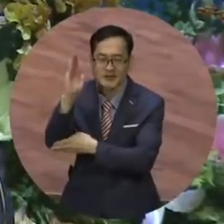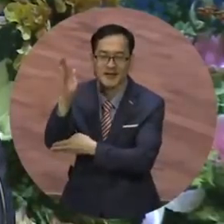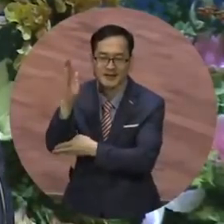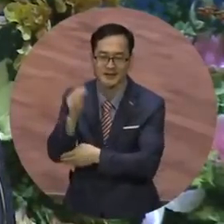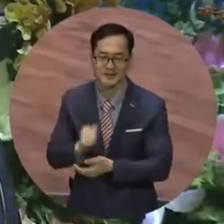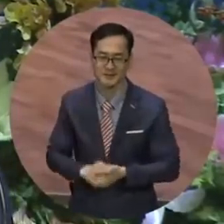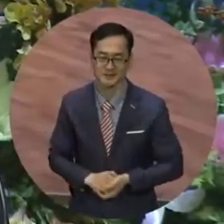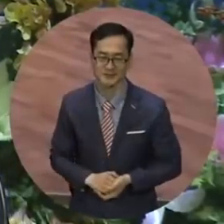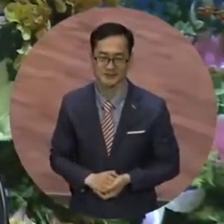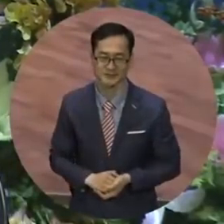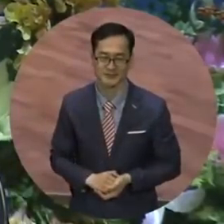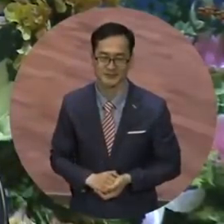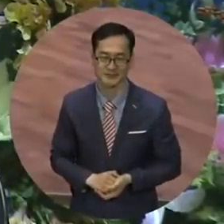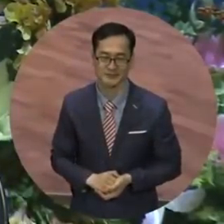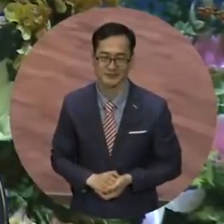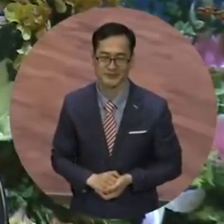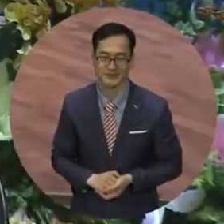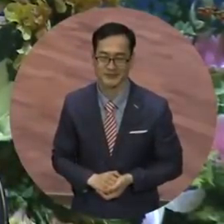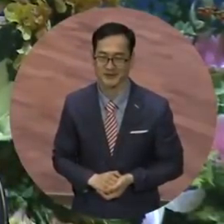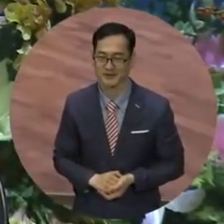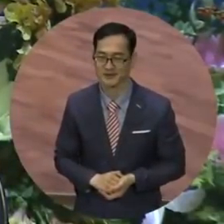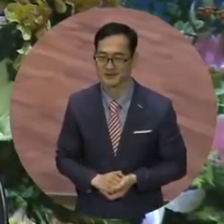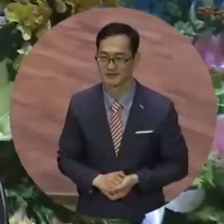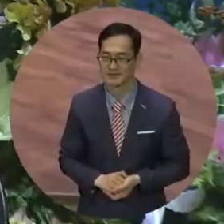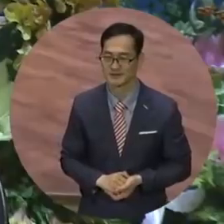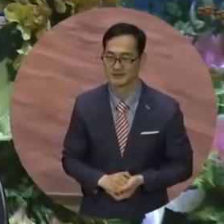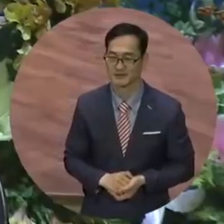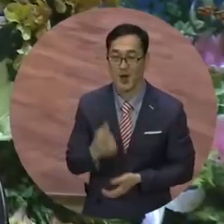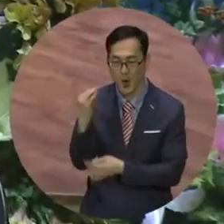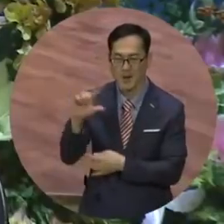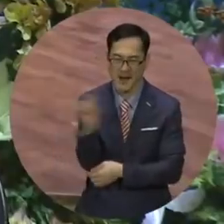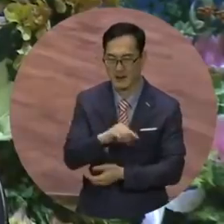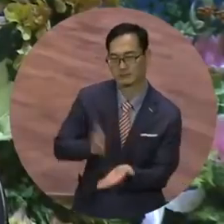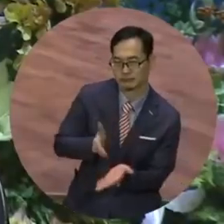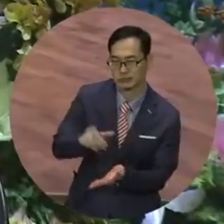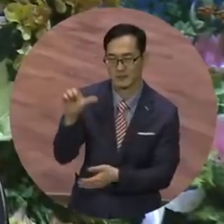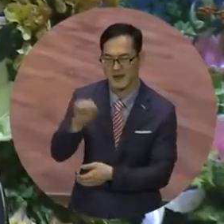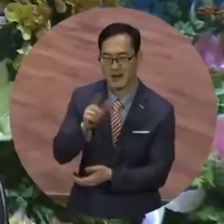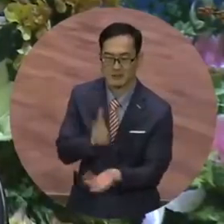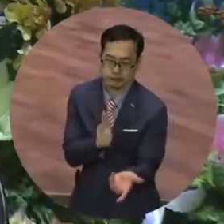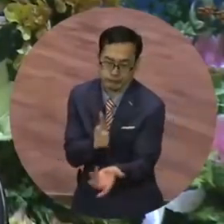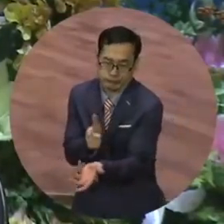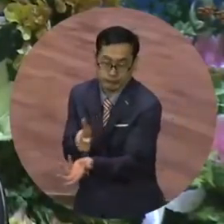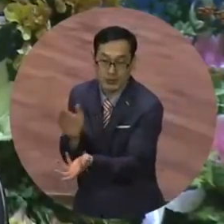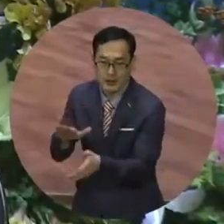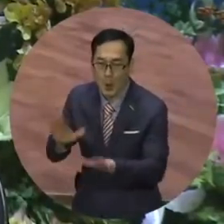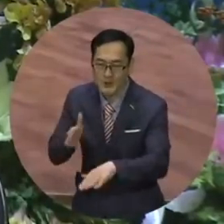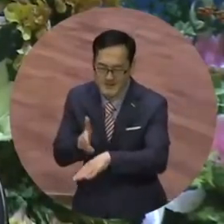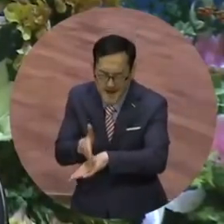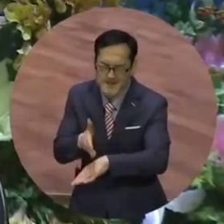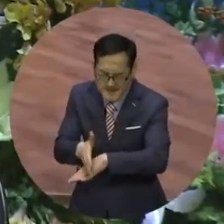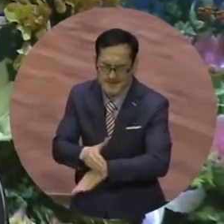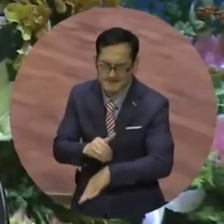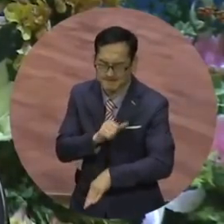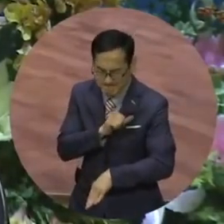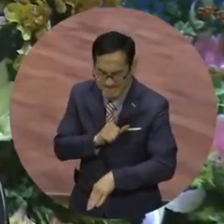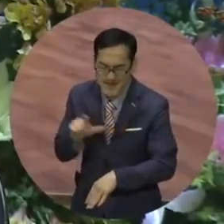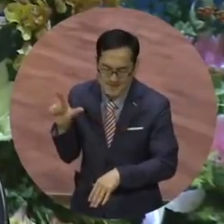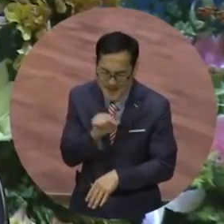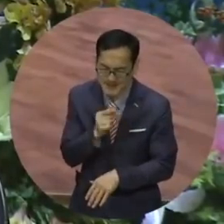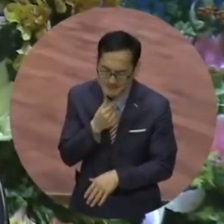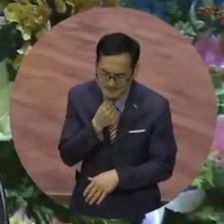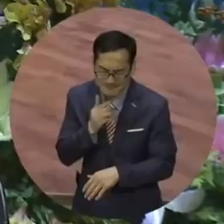젊은 사람도 느린 거 안 좋아해요. 그래서 제가 좀 속도가 빠른 편인데 오늘 좀 강하면 천천히 하려고 마음 먹고 나왔어요.